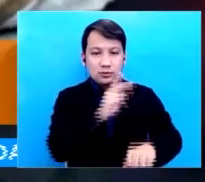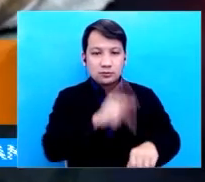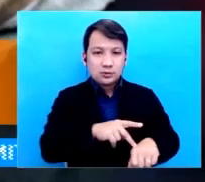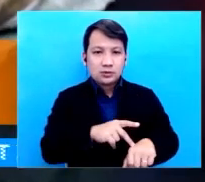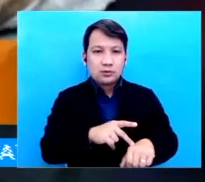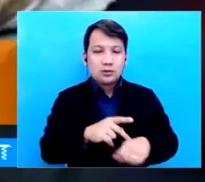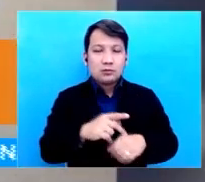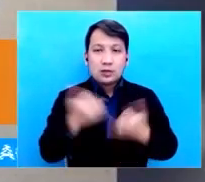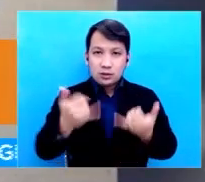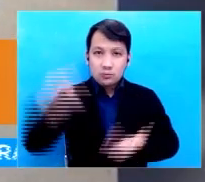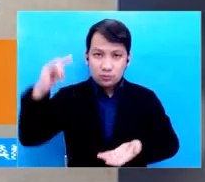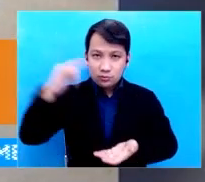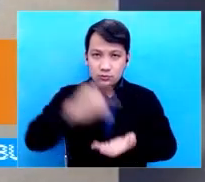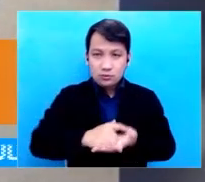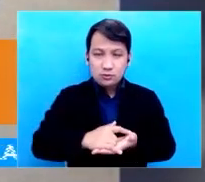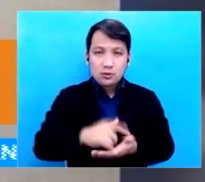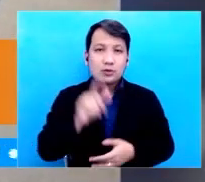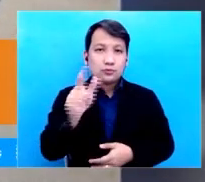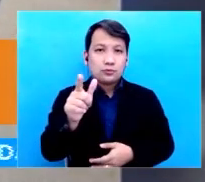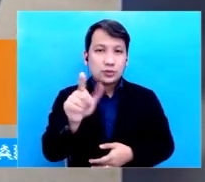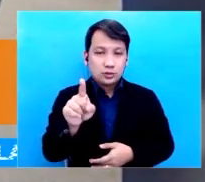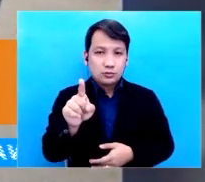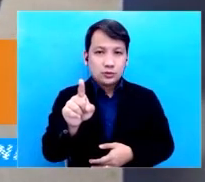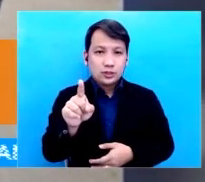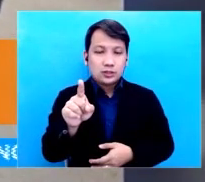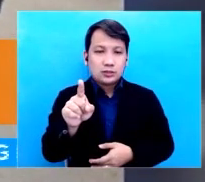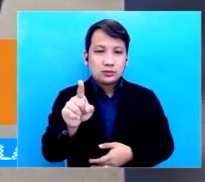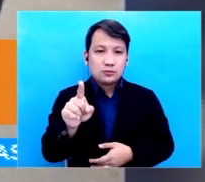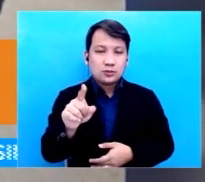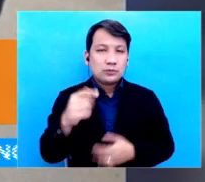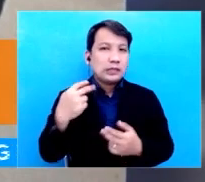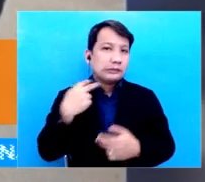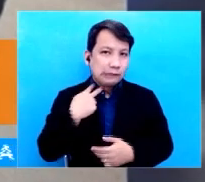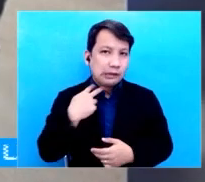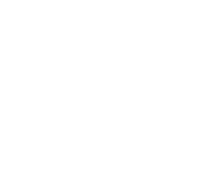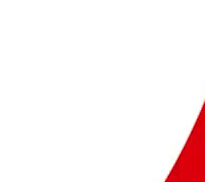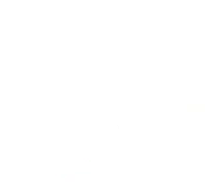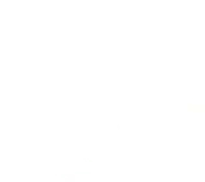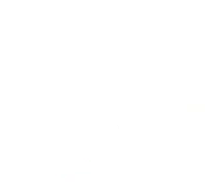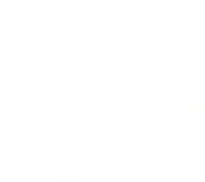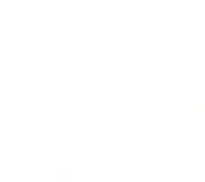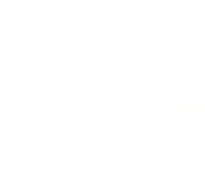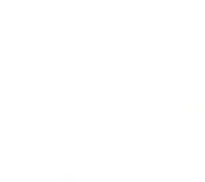namang darating ngayong araw ang 21 tripulante na na-stranded sa Ukraine.